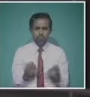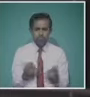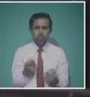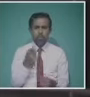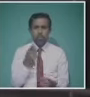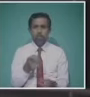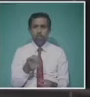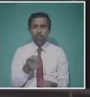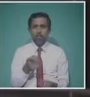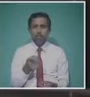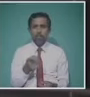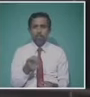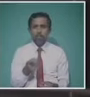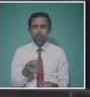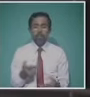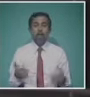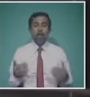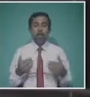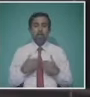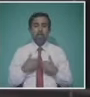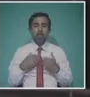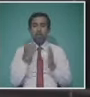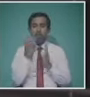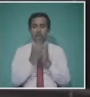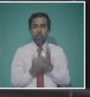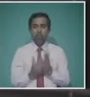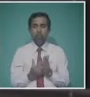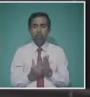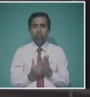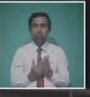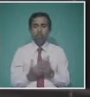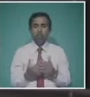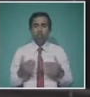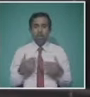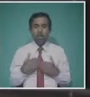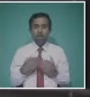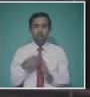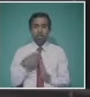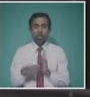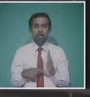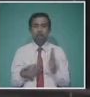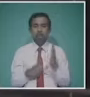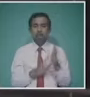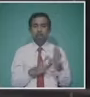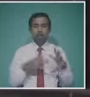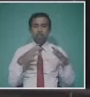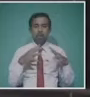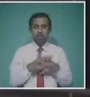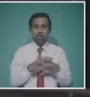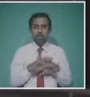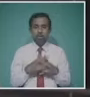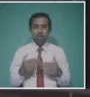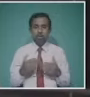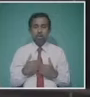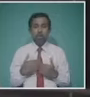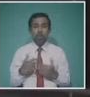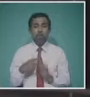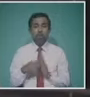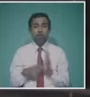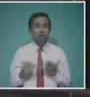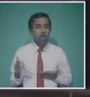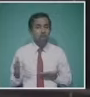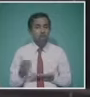उमनावद अपि व्यवस्थाव तमय अपे रटे नीतिय अपे रटे सियल्लम